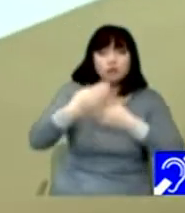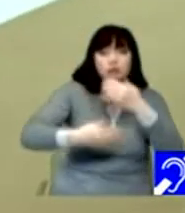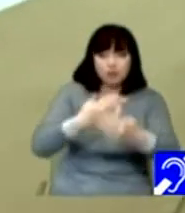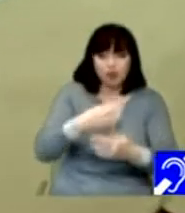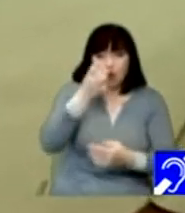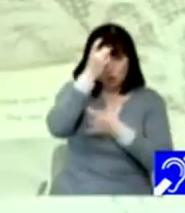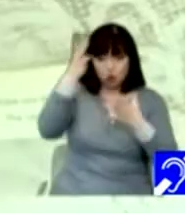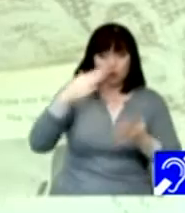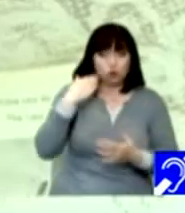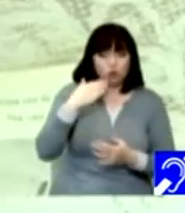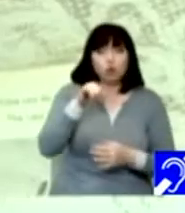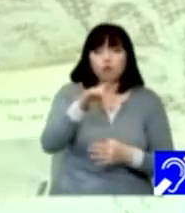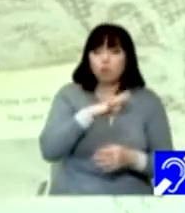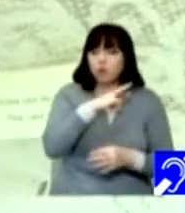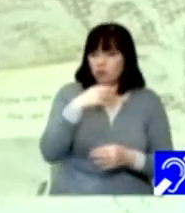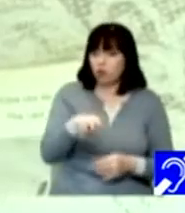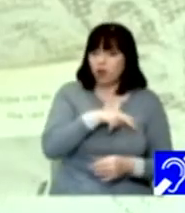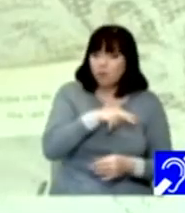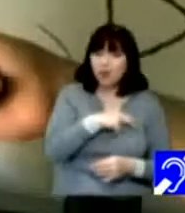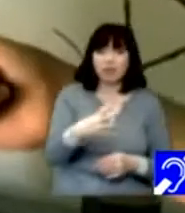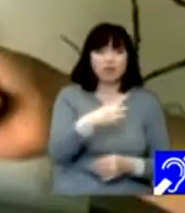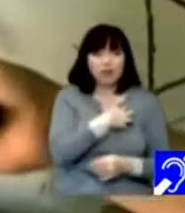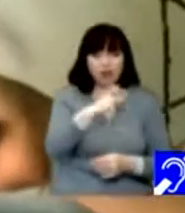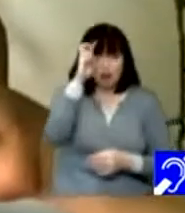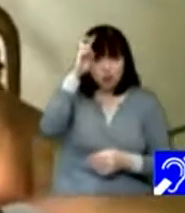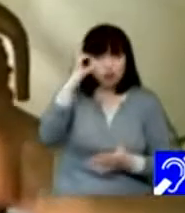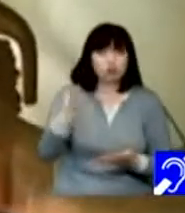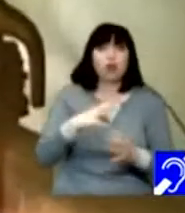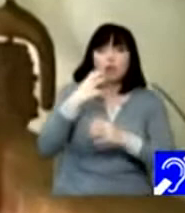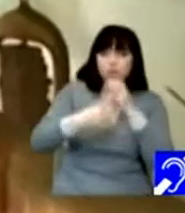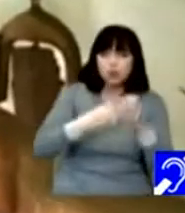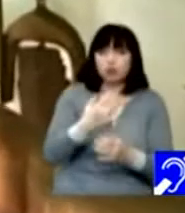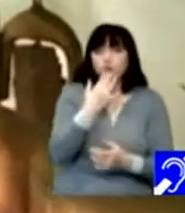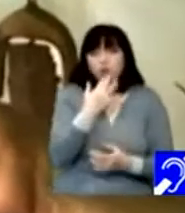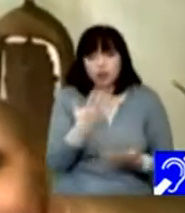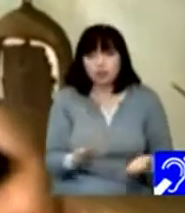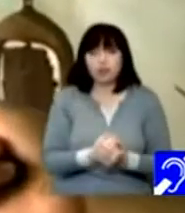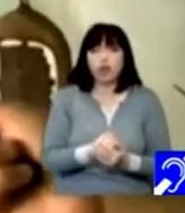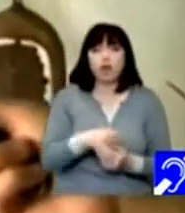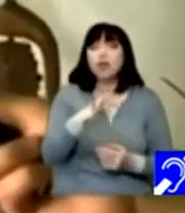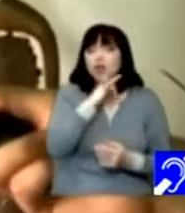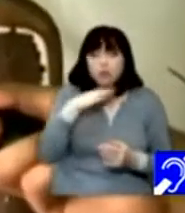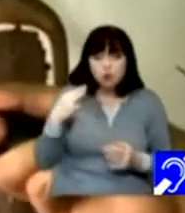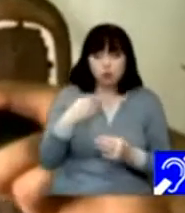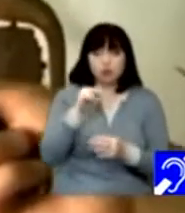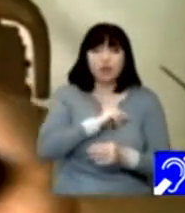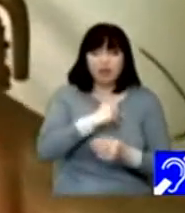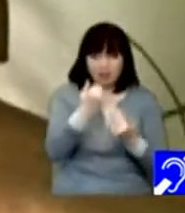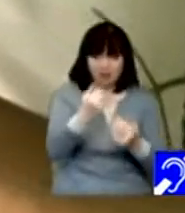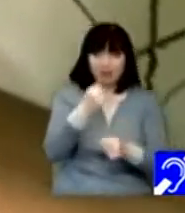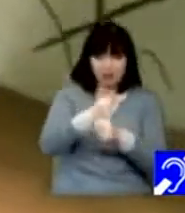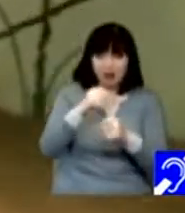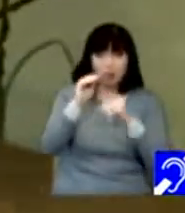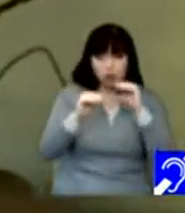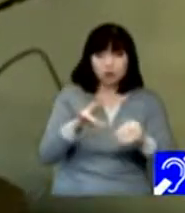primit distincții de stat și numeroase premii la concursurile naționale și internaționale, iar multe lucrări au fost expuse în mari orașe